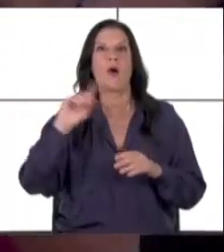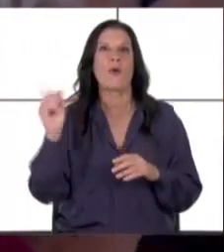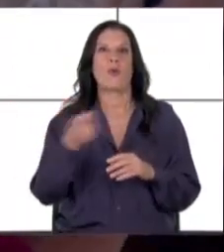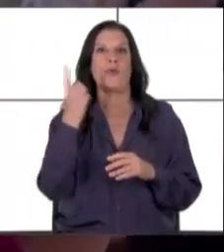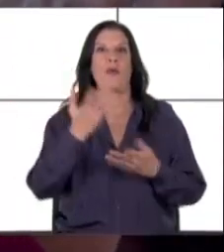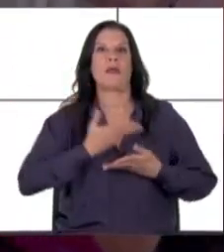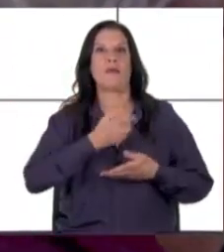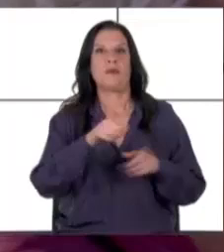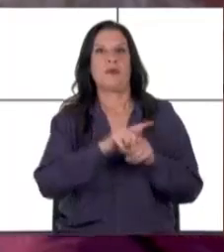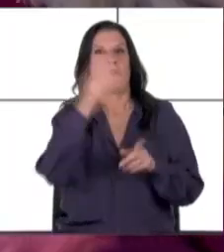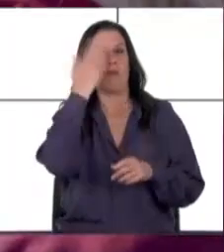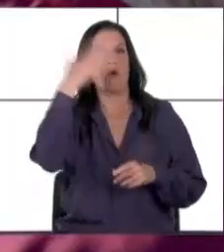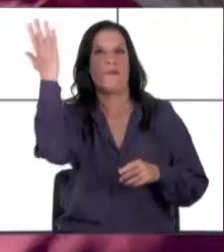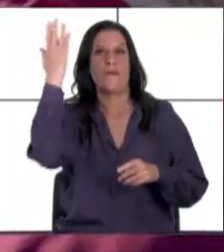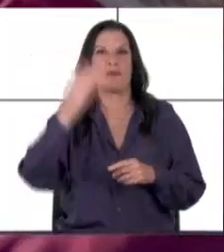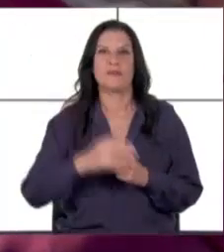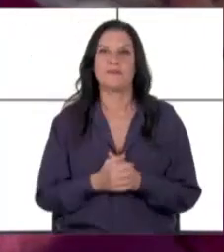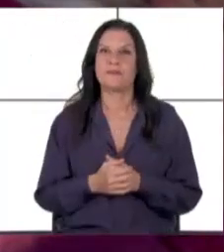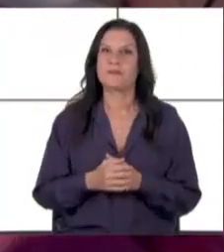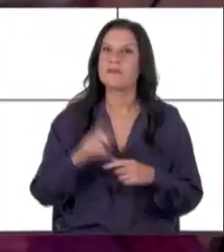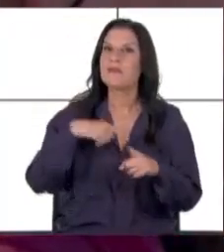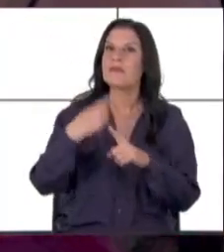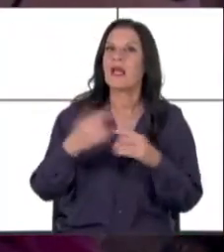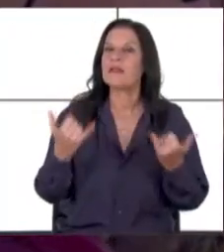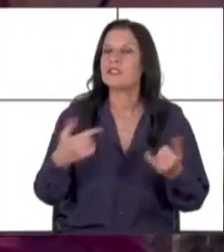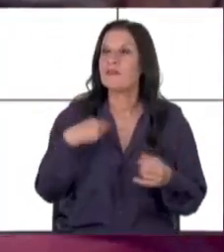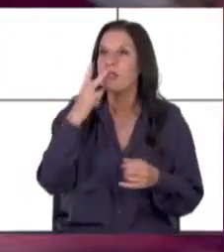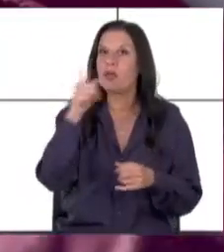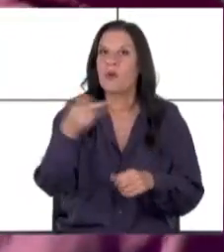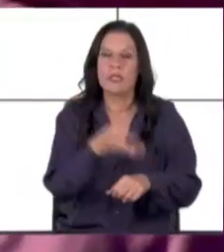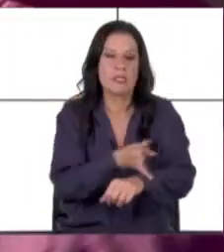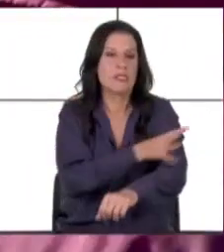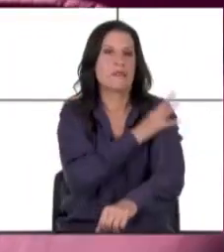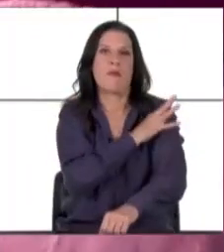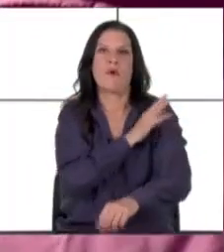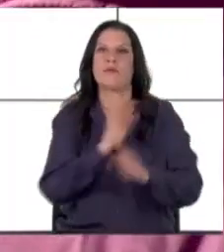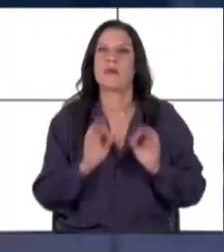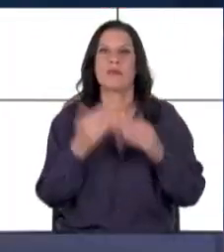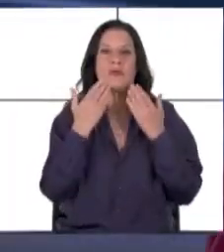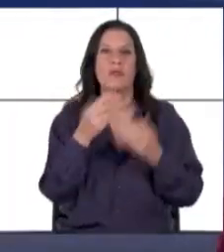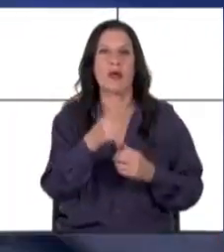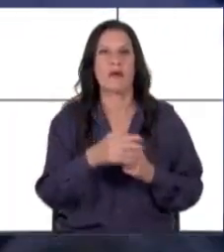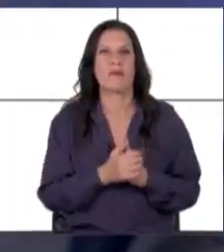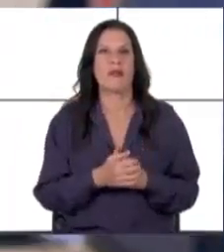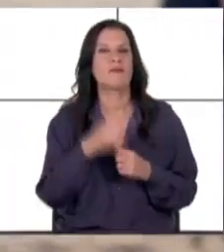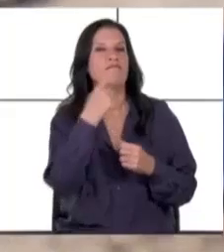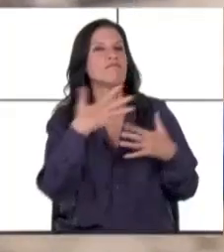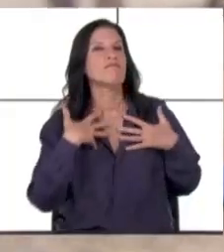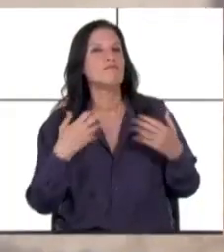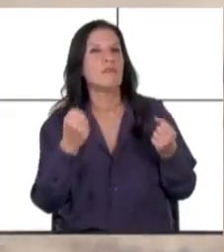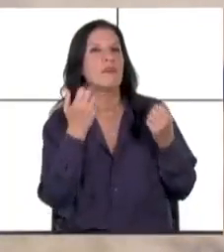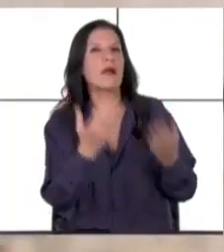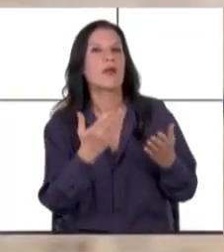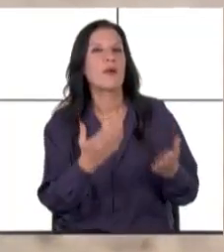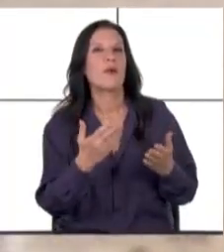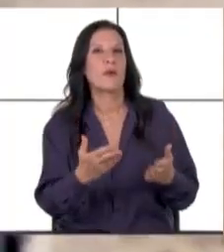שנים. כן. עד עכשיו זה עושה לי טוב מאוד. אז תודה רבה לך. תהיה לך אריכות ימים בבריאות עד היום האחרון על